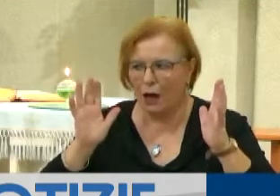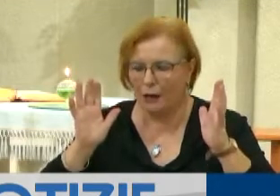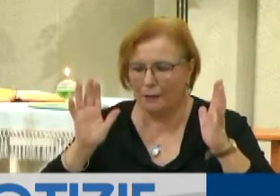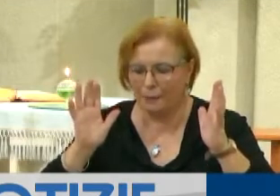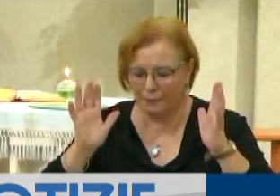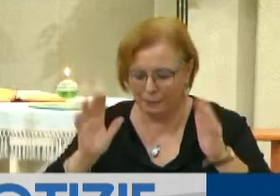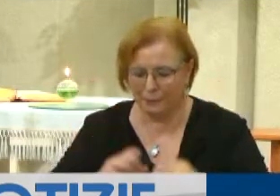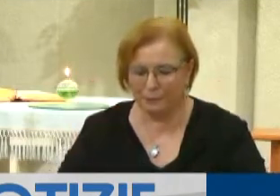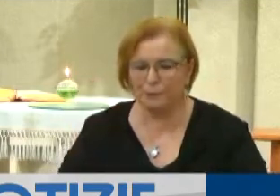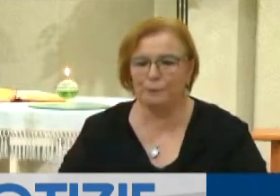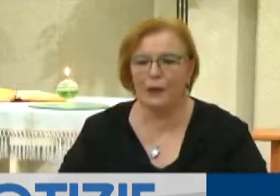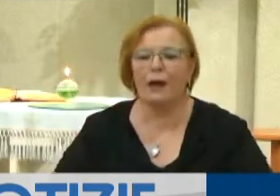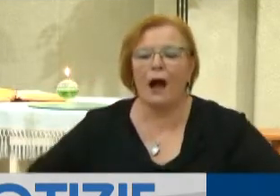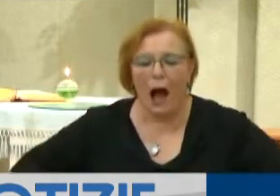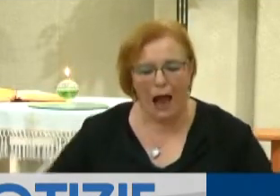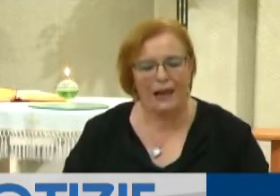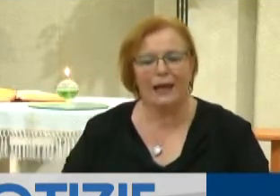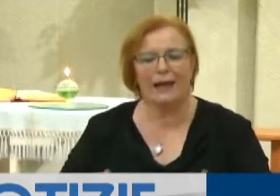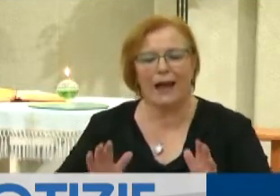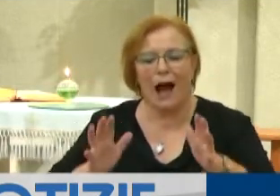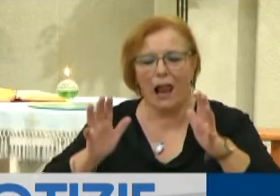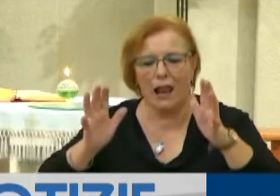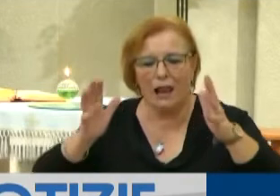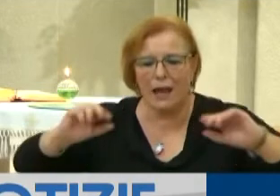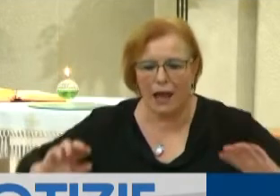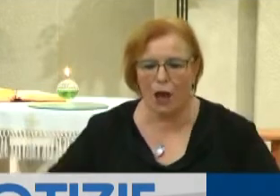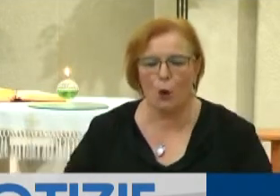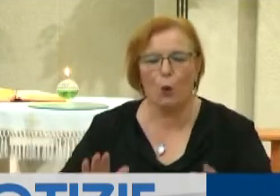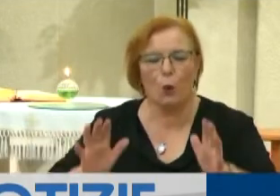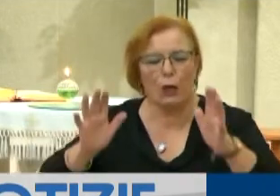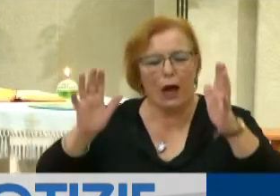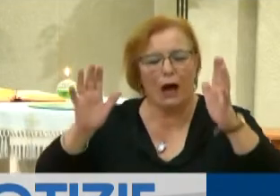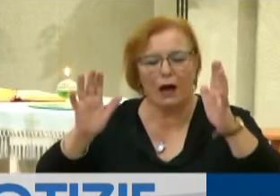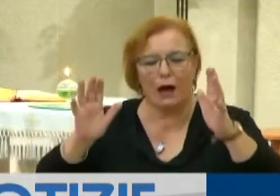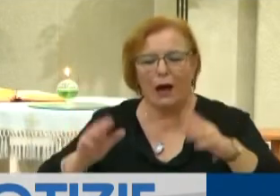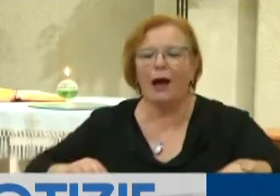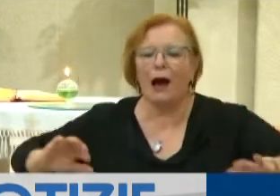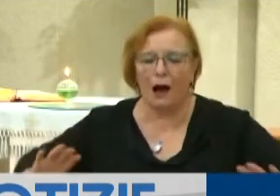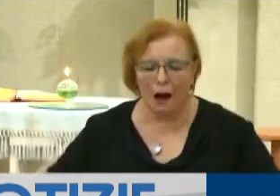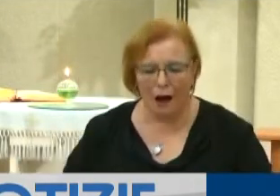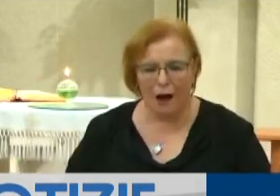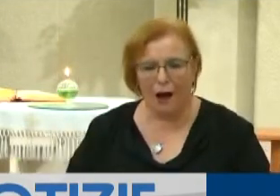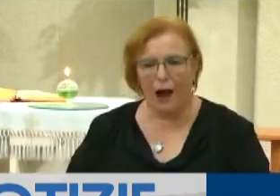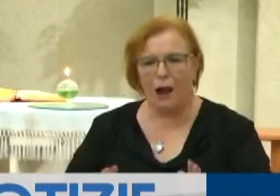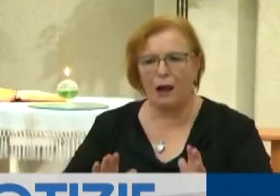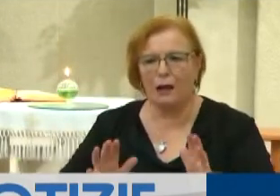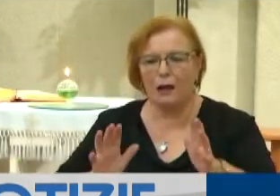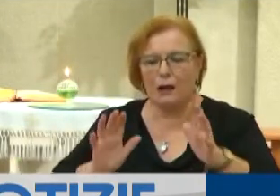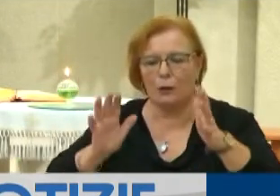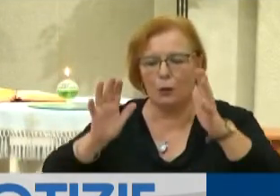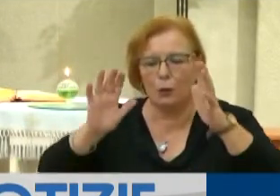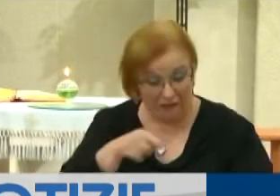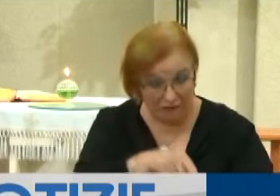realmente partecipare alla liturgia domenicale e testimoniare attraverso la loro condizione il dono e la gioia della fede, perché l